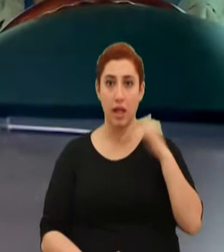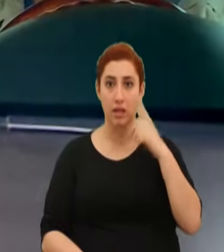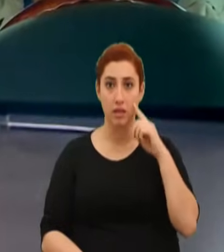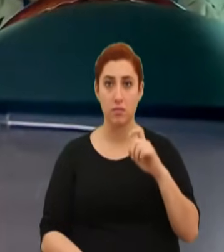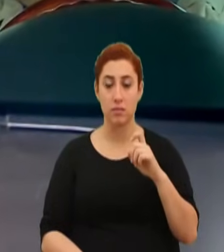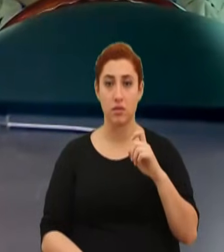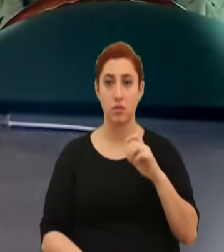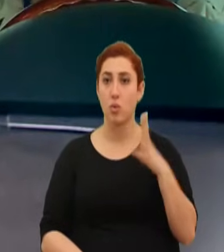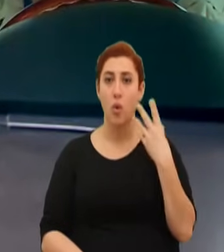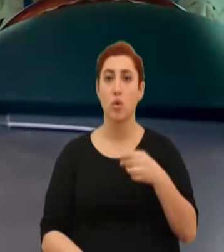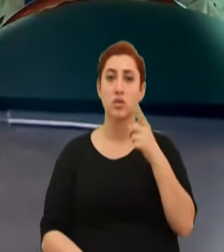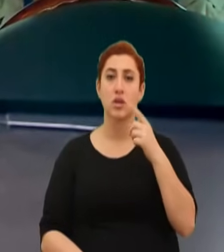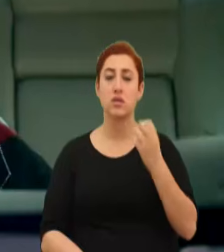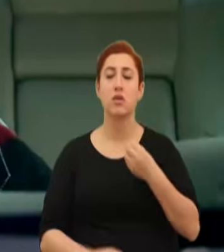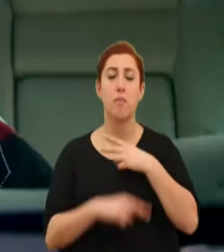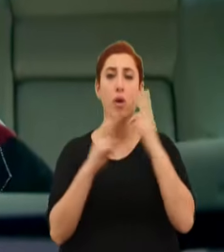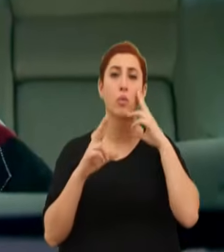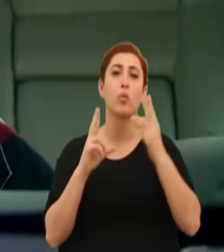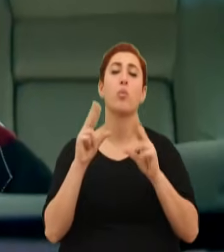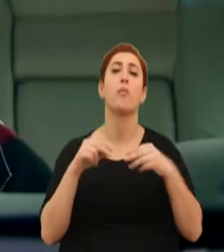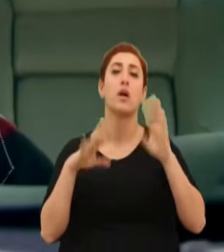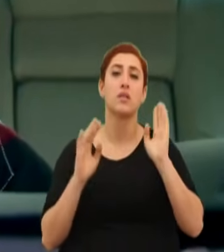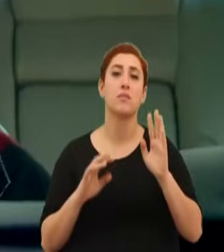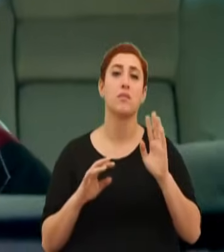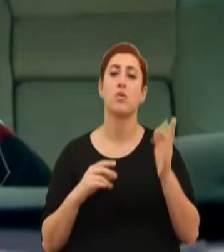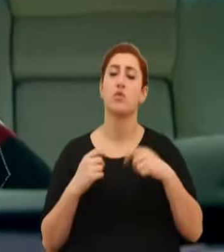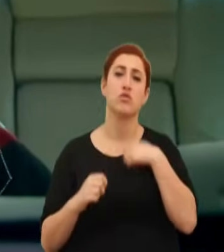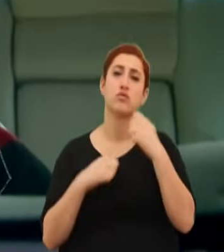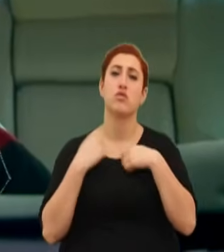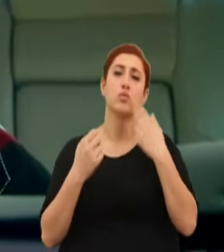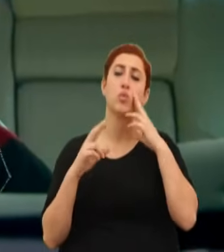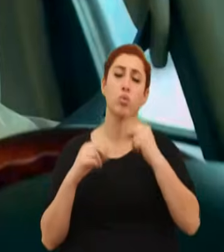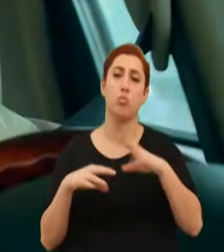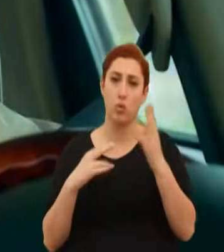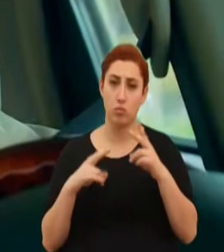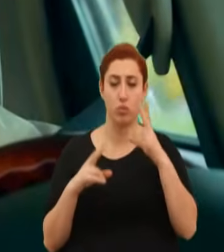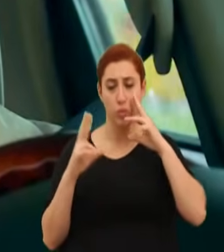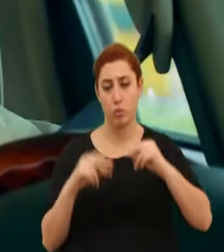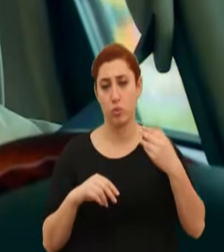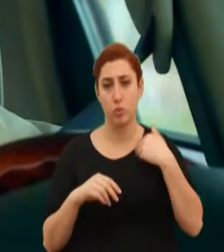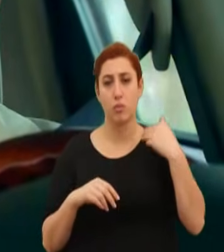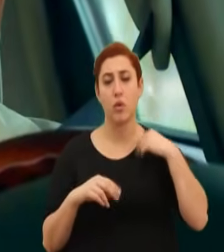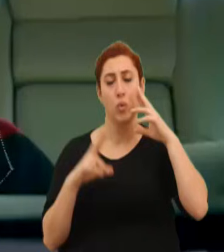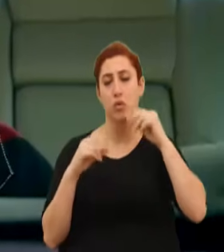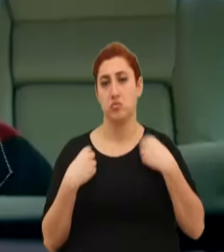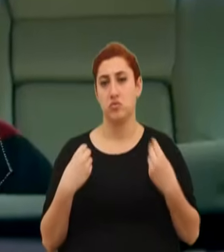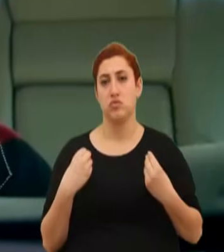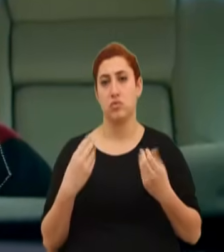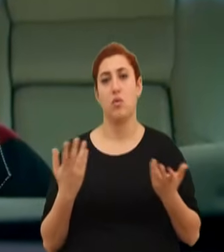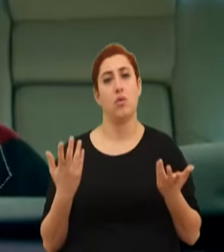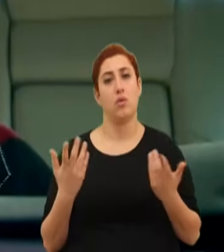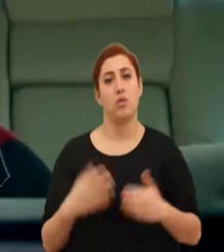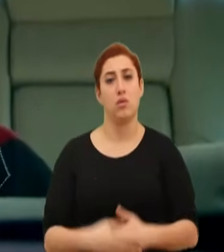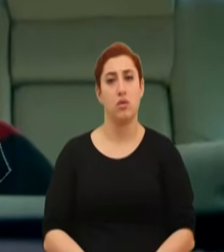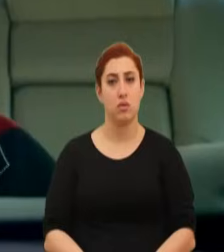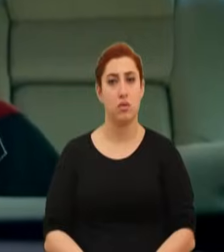Geldik mi? Ya ne oldu, sen sabaha kadar uyumadın mı ya? Ya nereden çıkarıyorsun, ne uyumadın ya? Tabii ki uyudum, ben uykumu aldım ya.